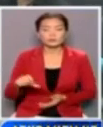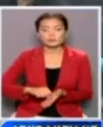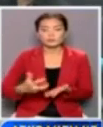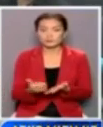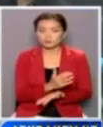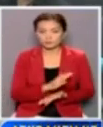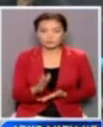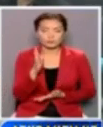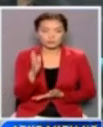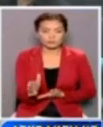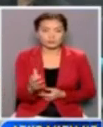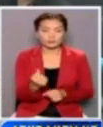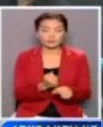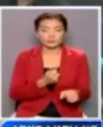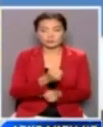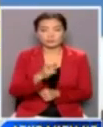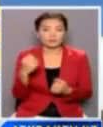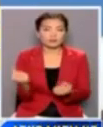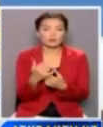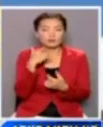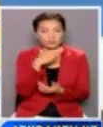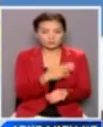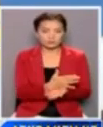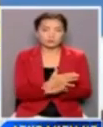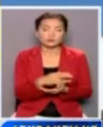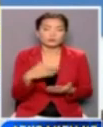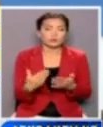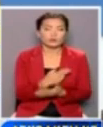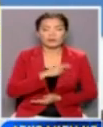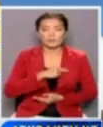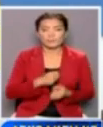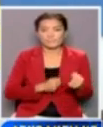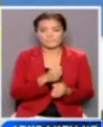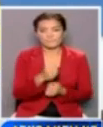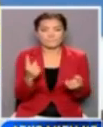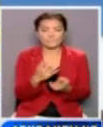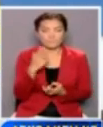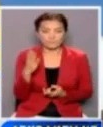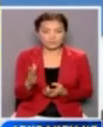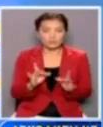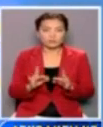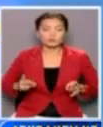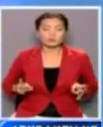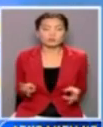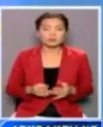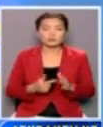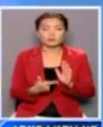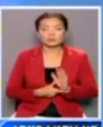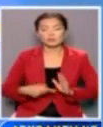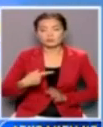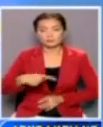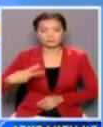прошедшие отбор, но получившие значительную поддержку, зачисляются в новый кадровый резерв партии. Стоит отметить, что с 17